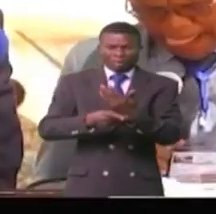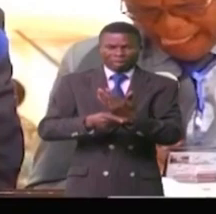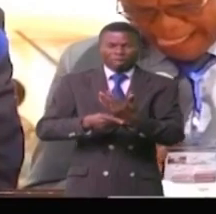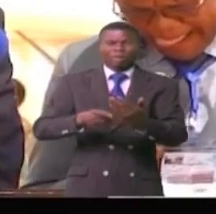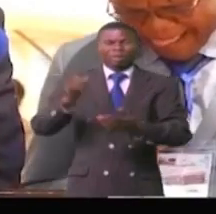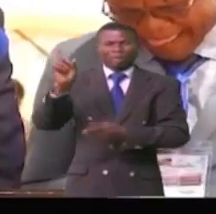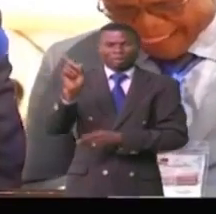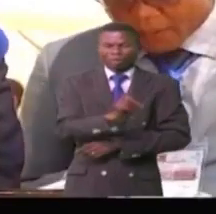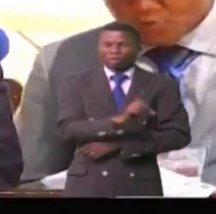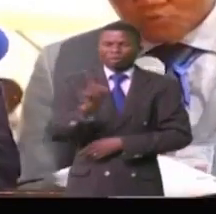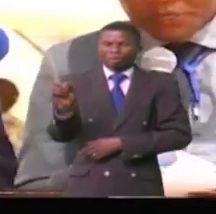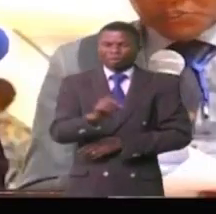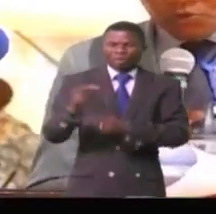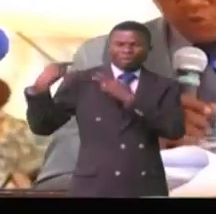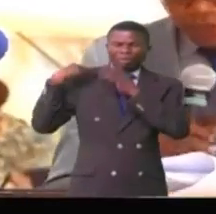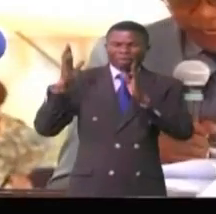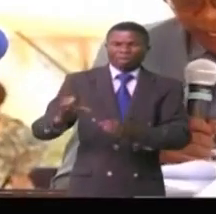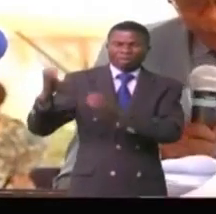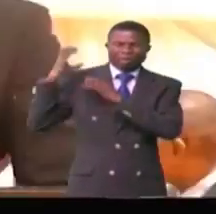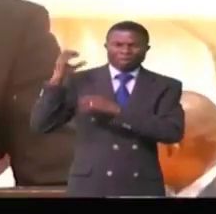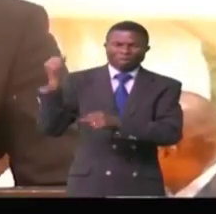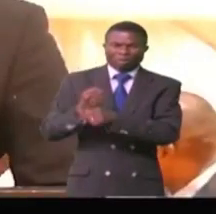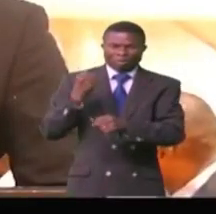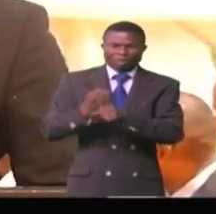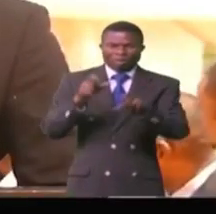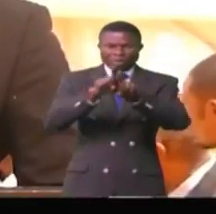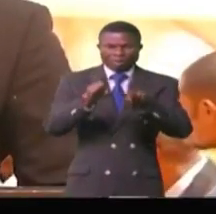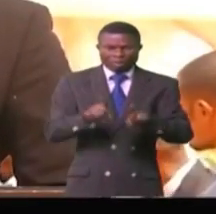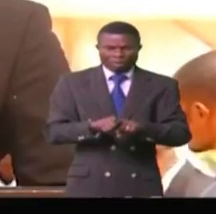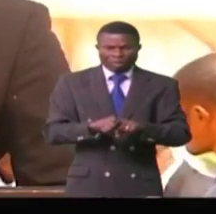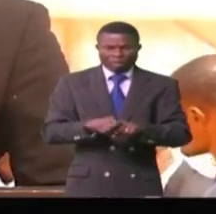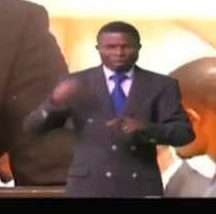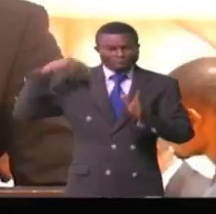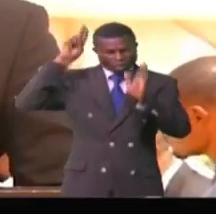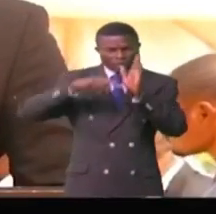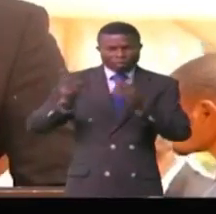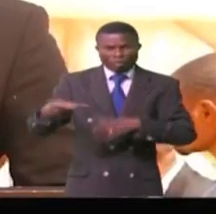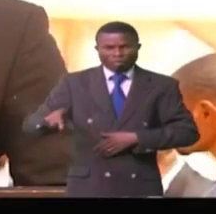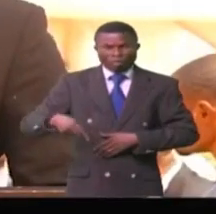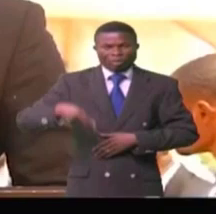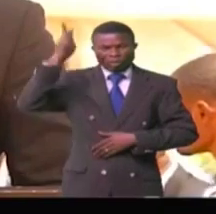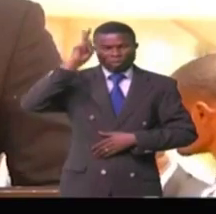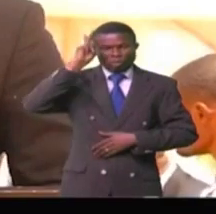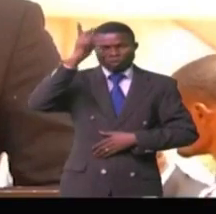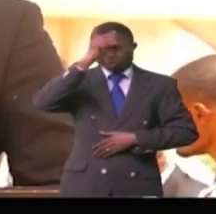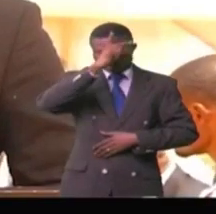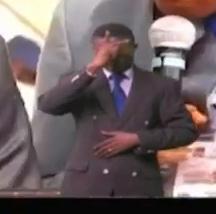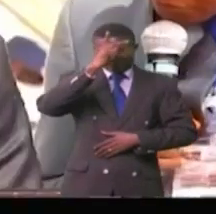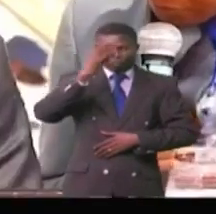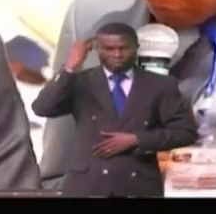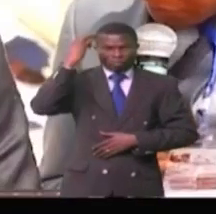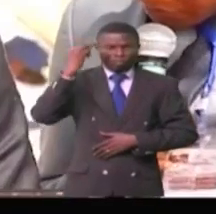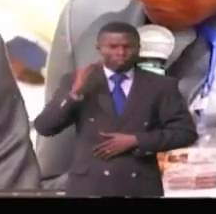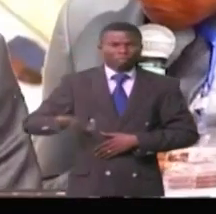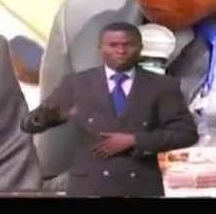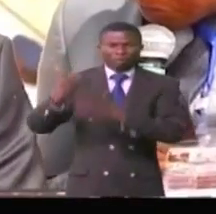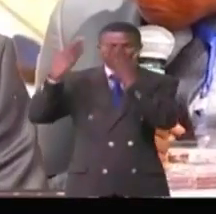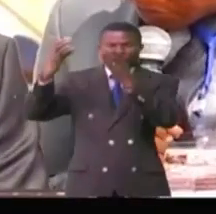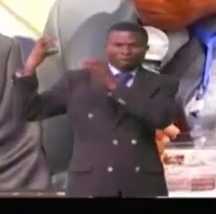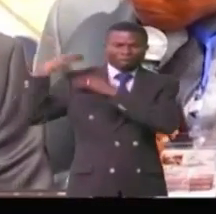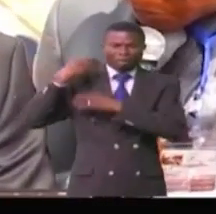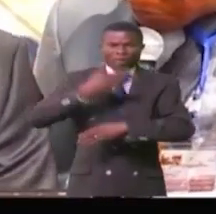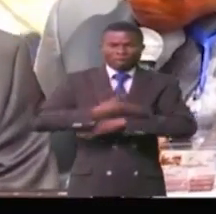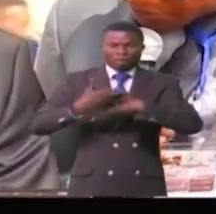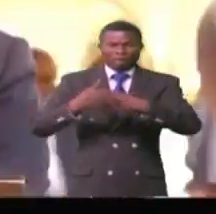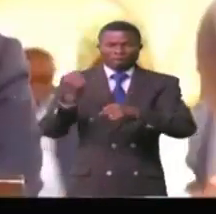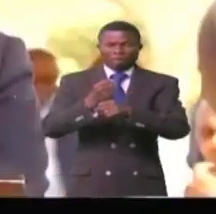à tour par les responsables en charge des travaux, mais aussi par le gouverneur de la province du Haut-Katanga, le ministre zambien en charge des infrastructures